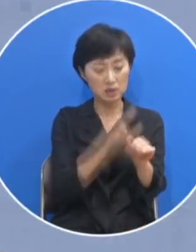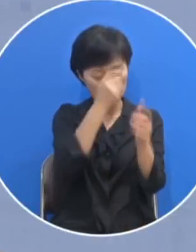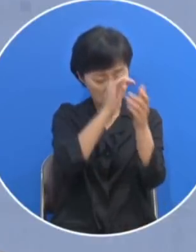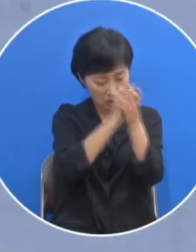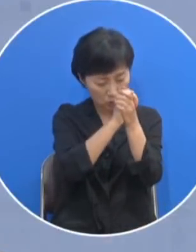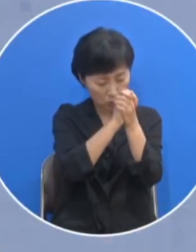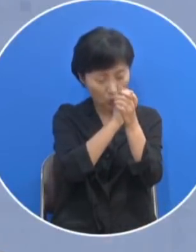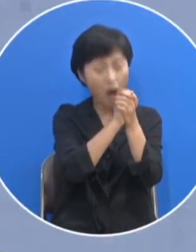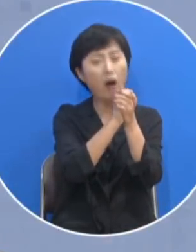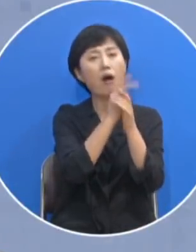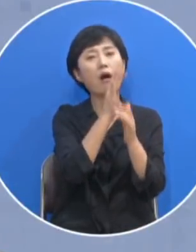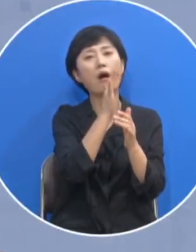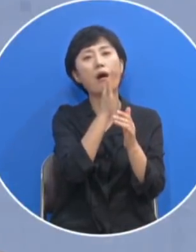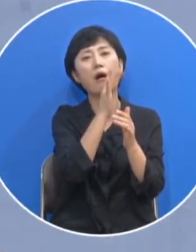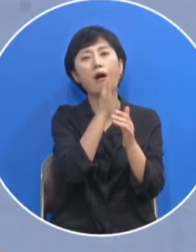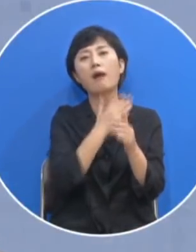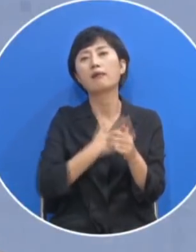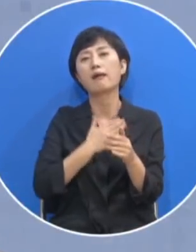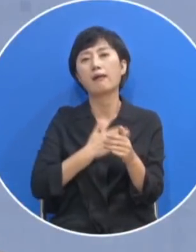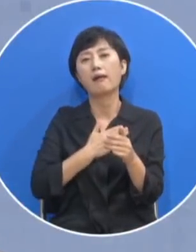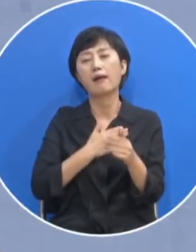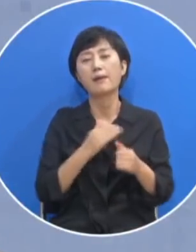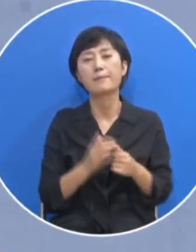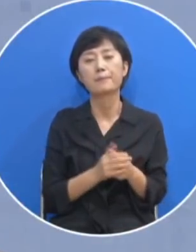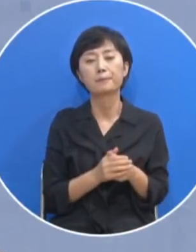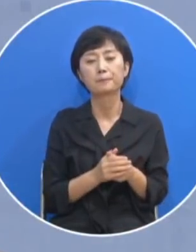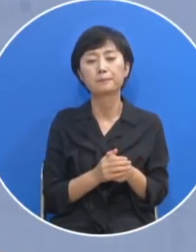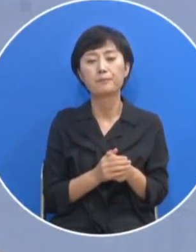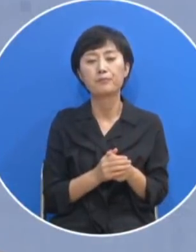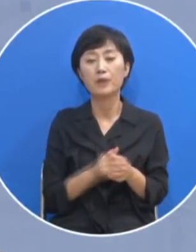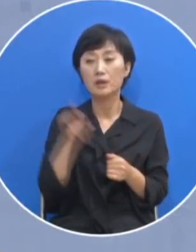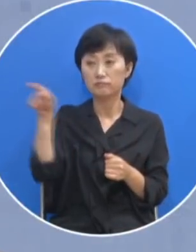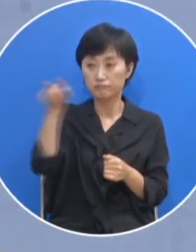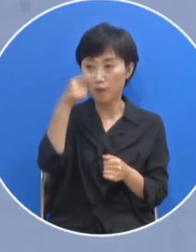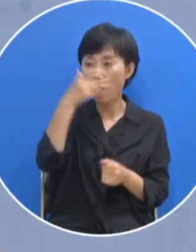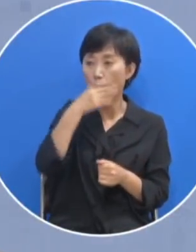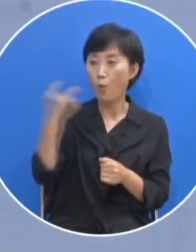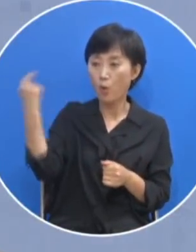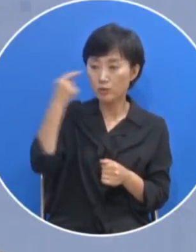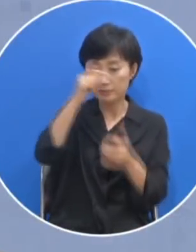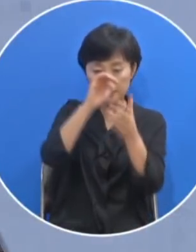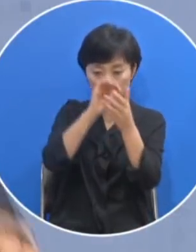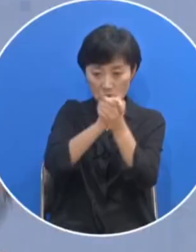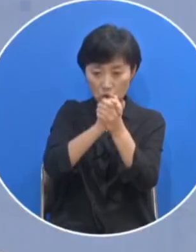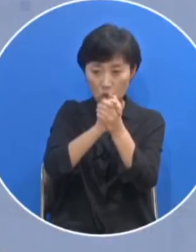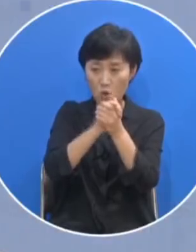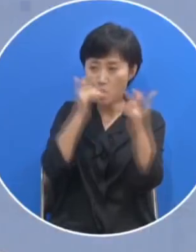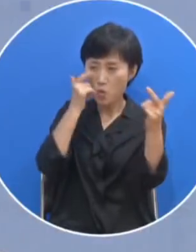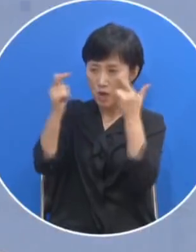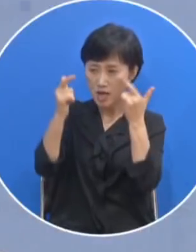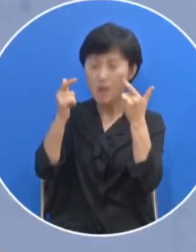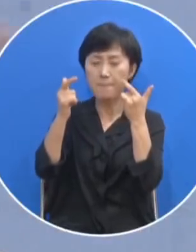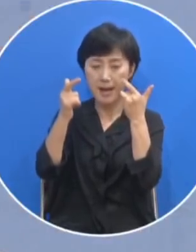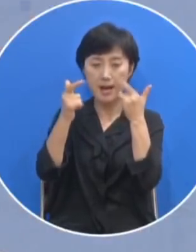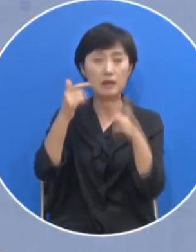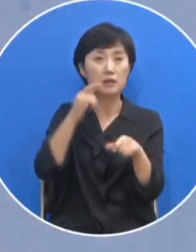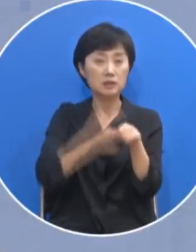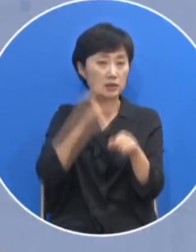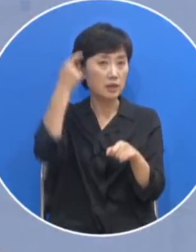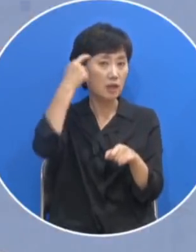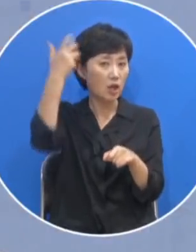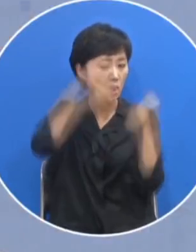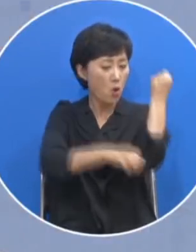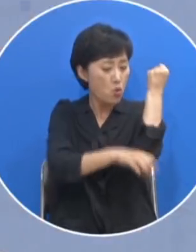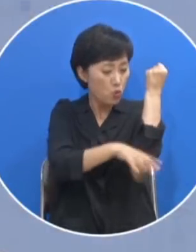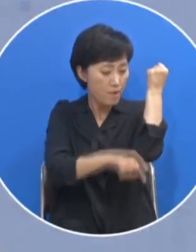뭡니까 이게 바로 플랫폼이 되버리고 이렇게 거죠 연결 벌레 번 볼래 봄 있어야 뭘 거